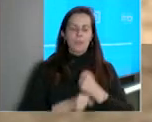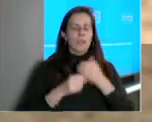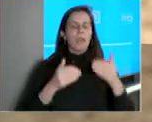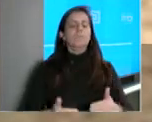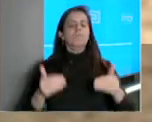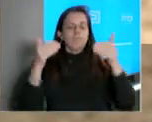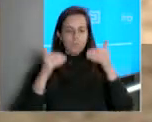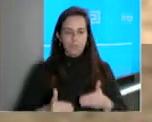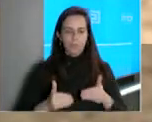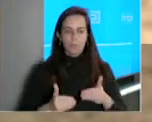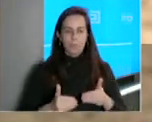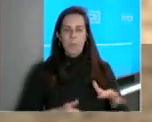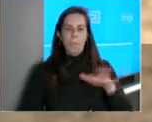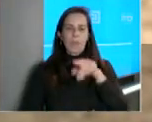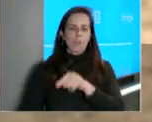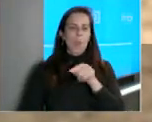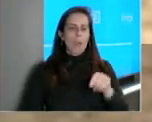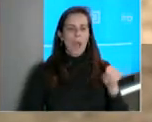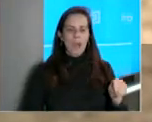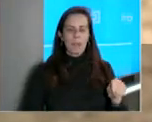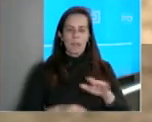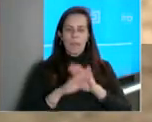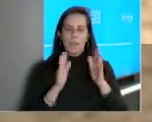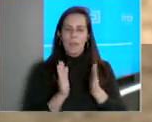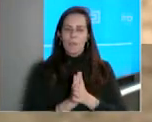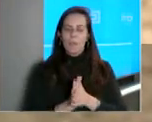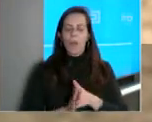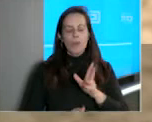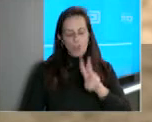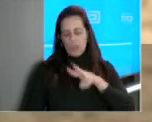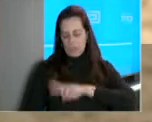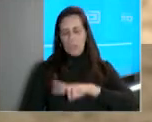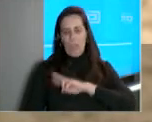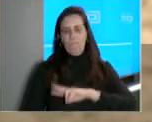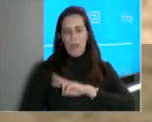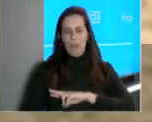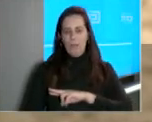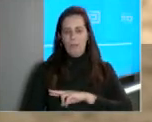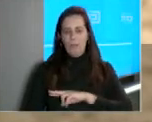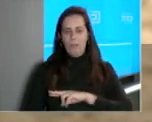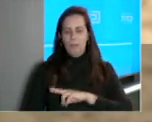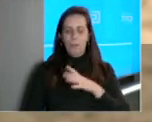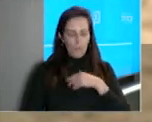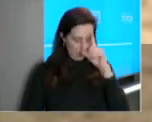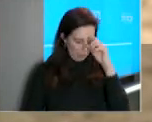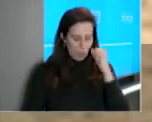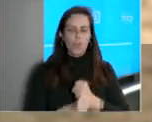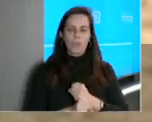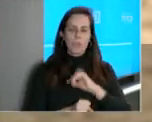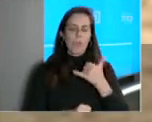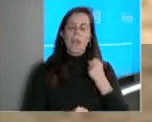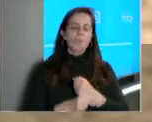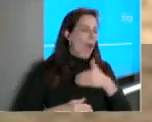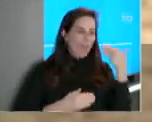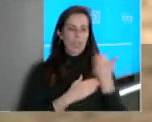ההתנתקות באזורים האלה, עם כל הסבל הכרוך בכך, ומידת נחישותי לעמוד עד